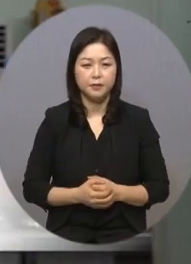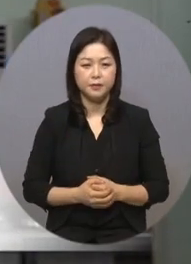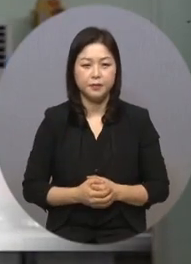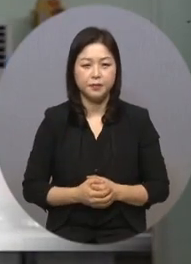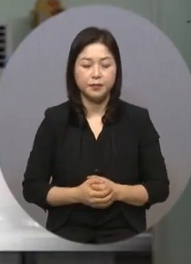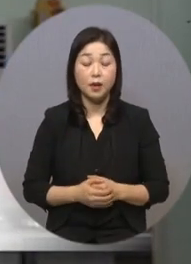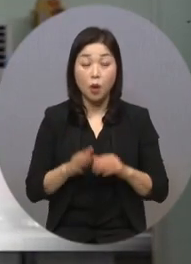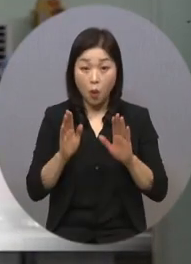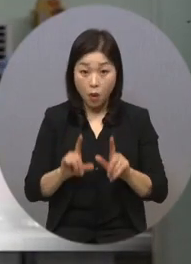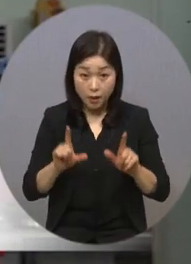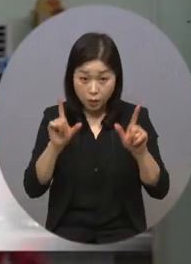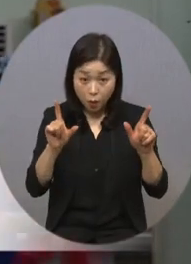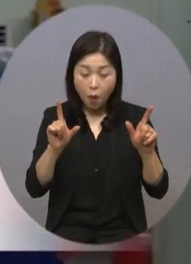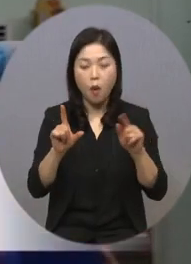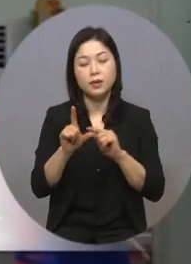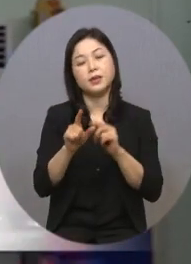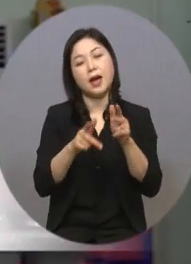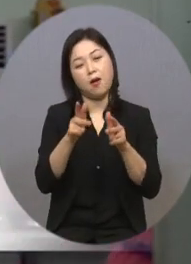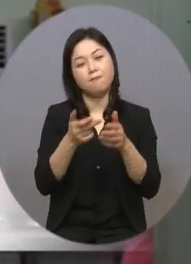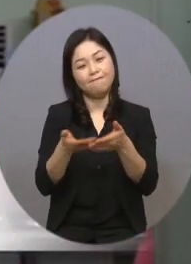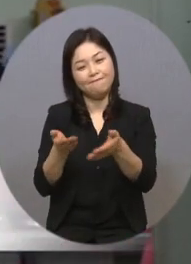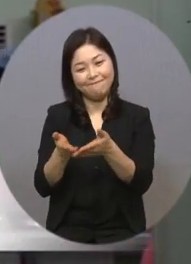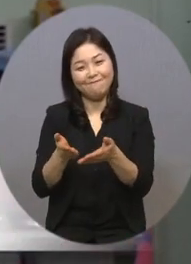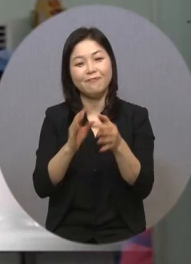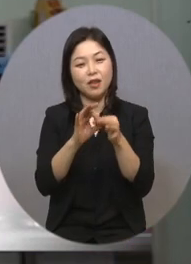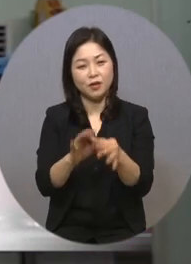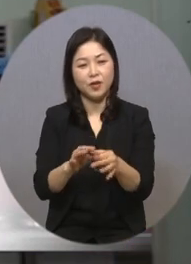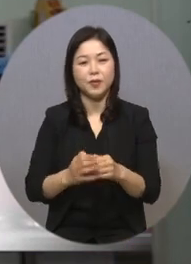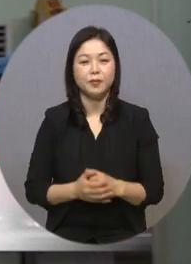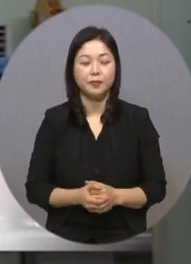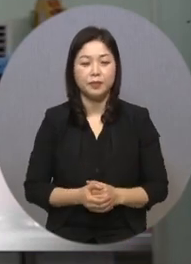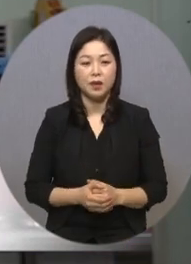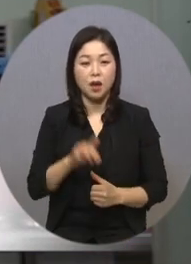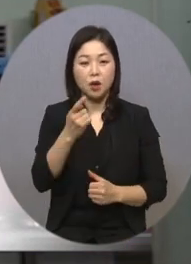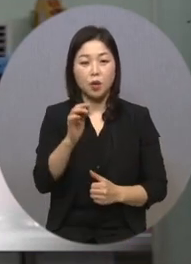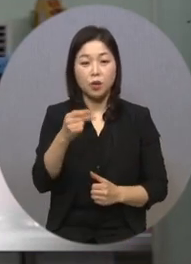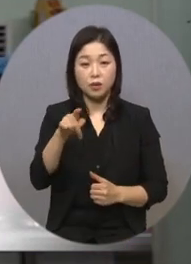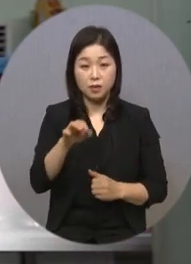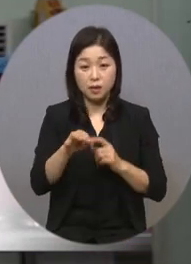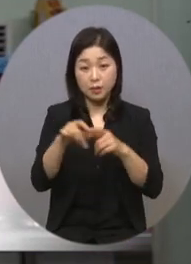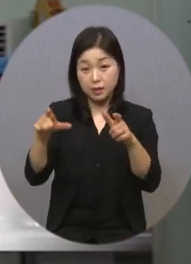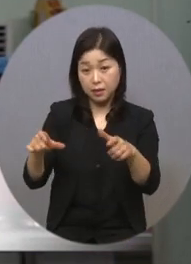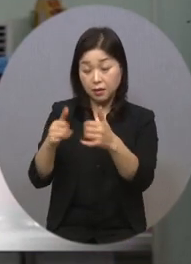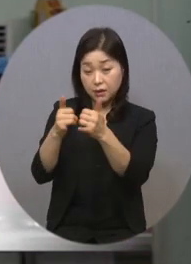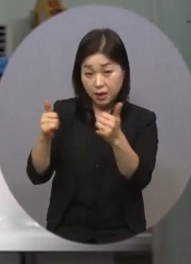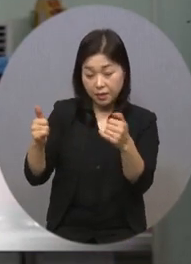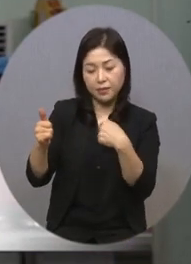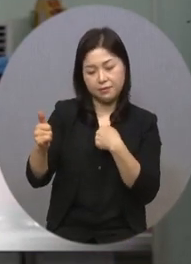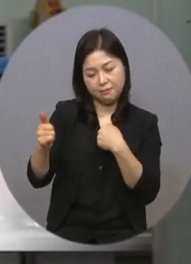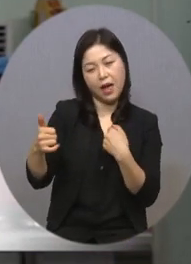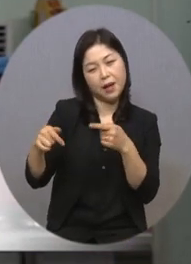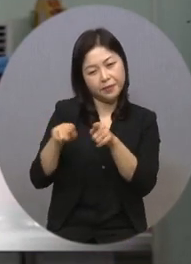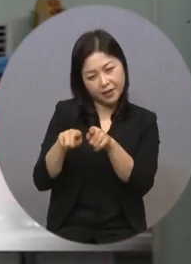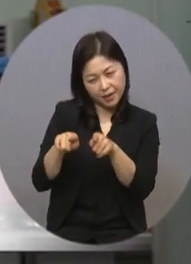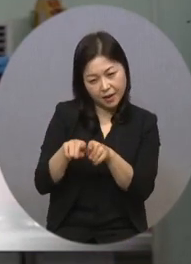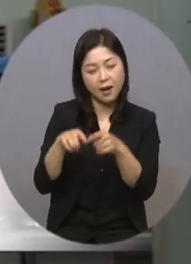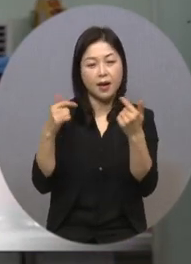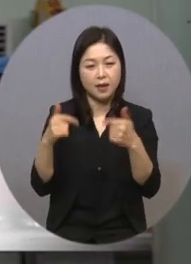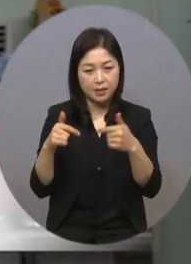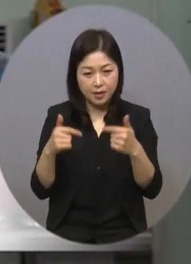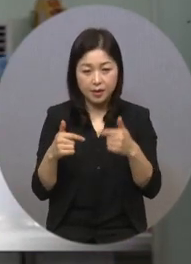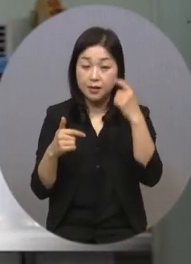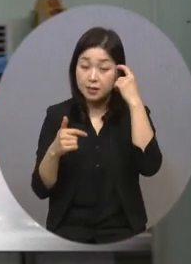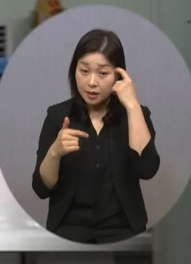그래서 올해도 이 사업을 하게 됐고요. 저희들은 항상 홍성 군민과